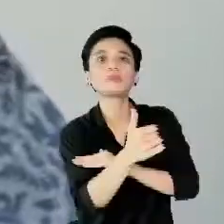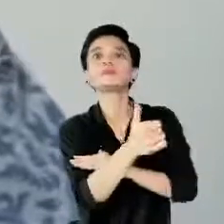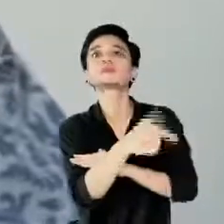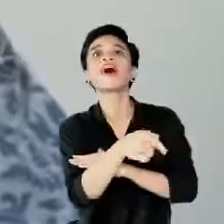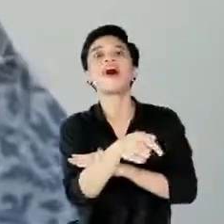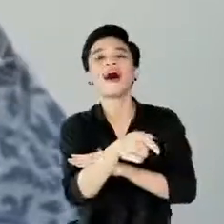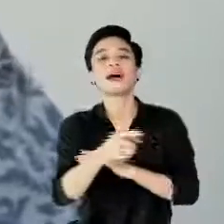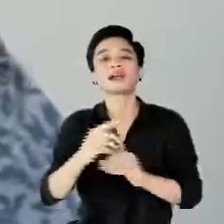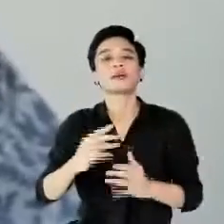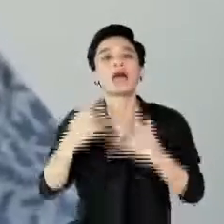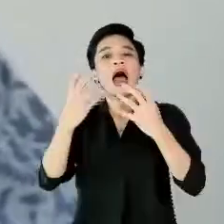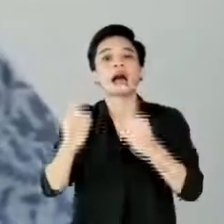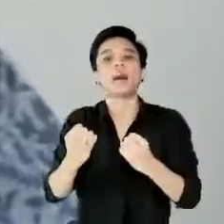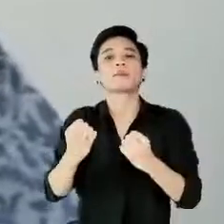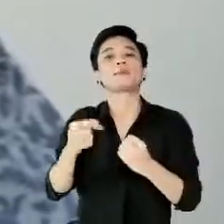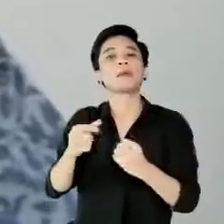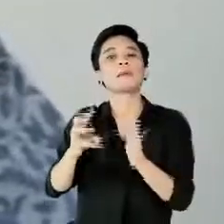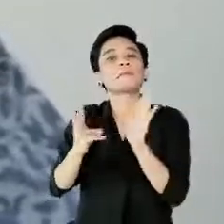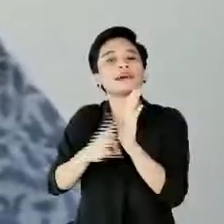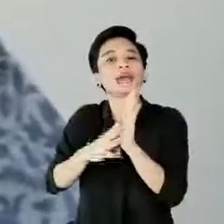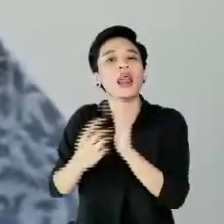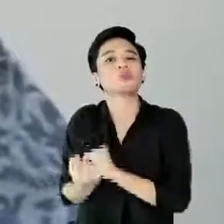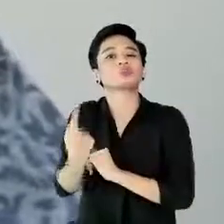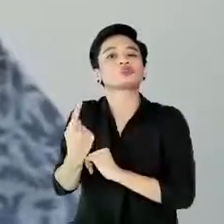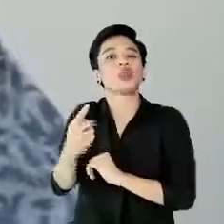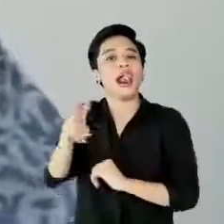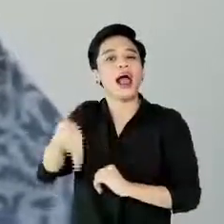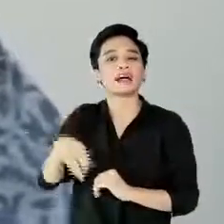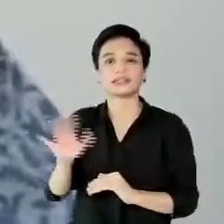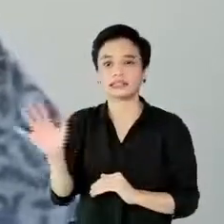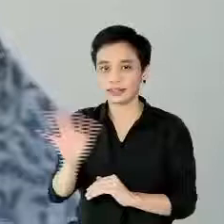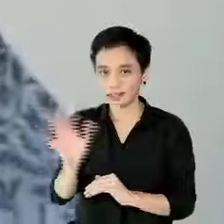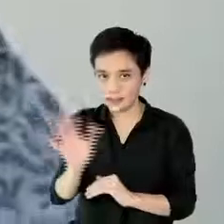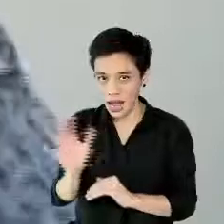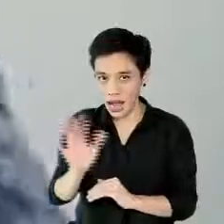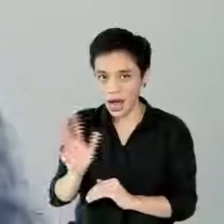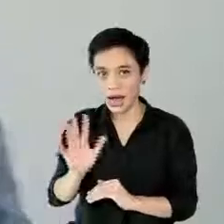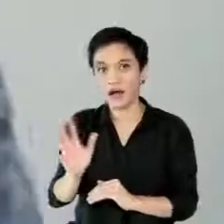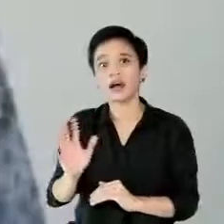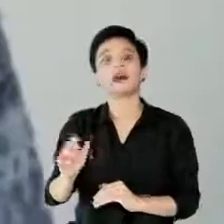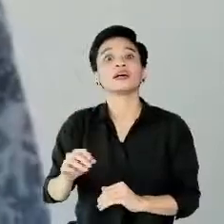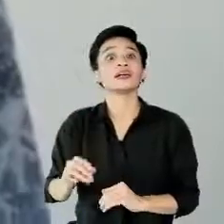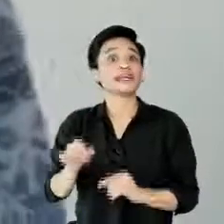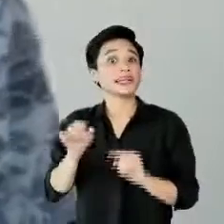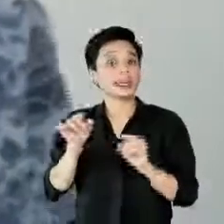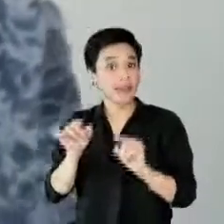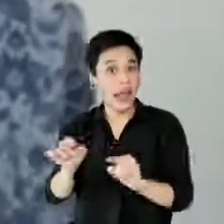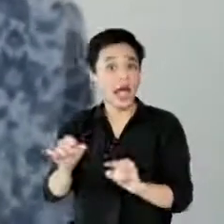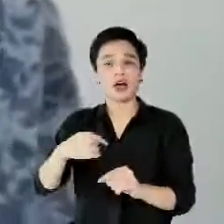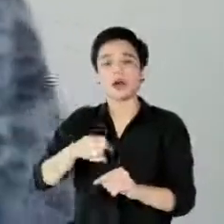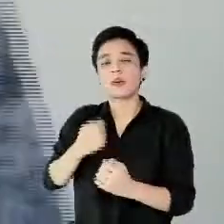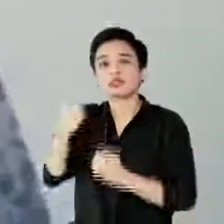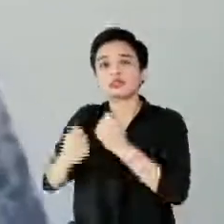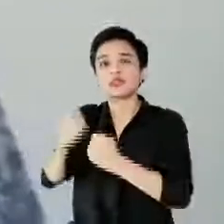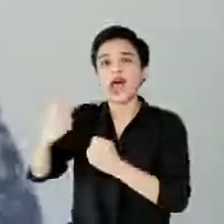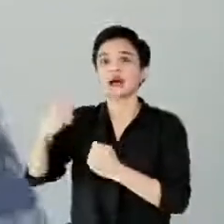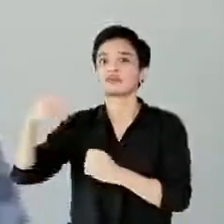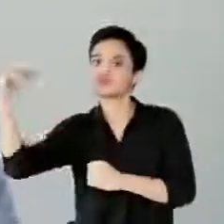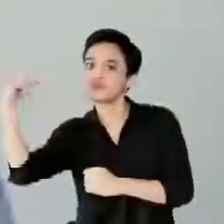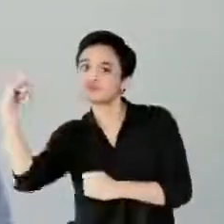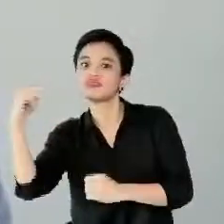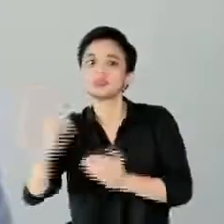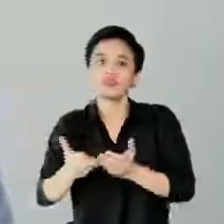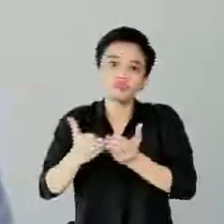ada temukan kasus seperti itu lagi jadi ini merupakan bagian dari upaya untuk mencegah pada pintu-pintu